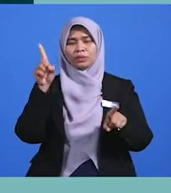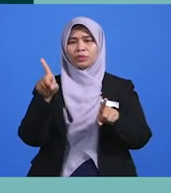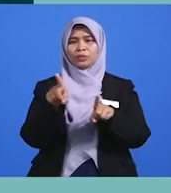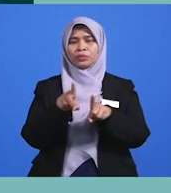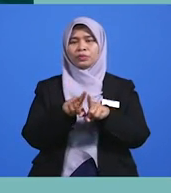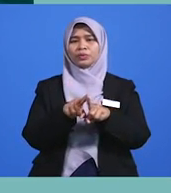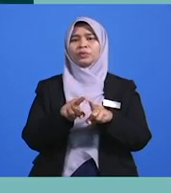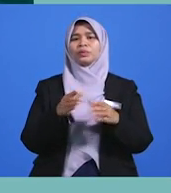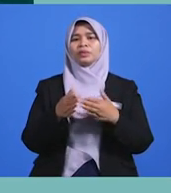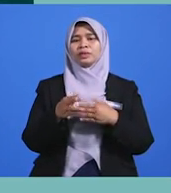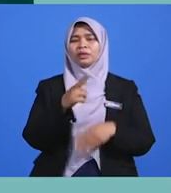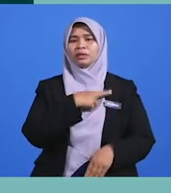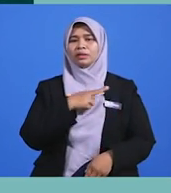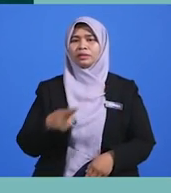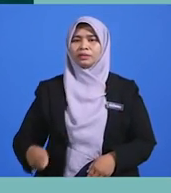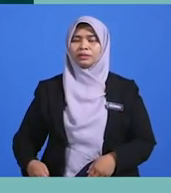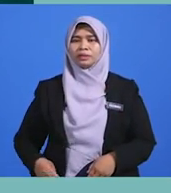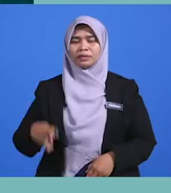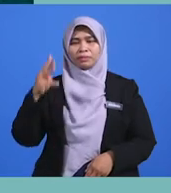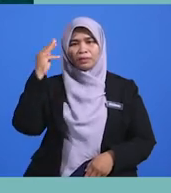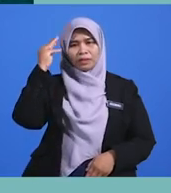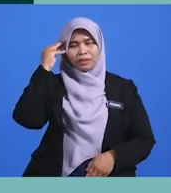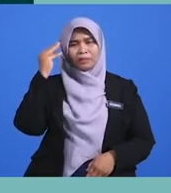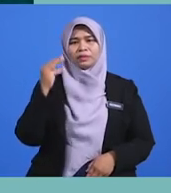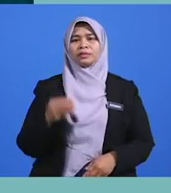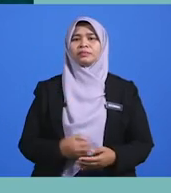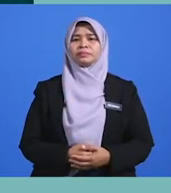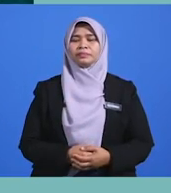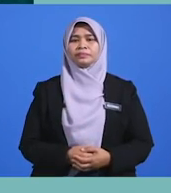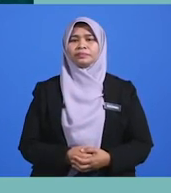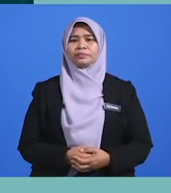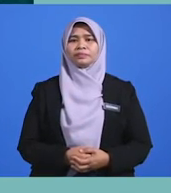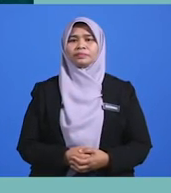Melayu pada 30 Mei 1952.